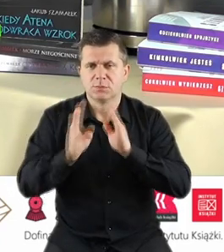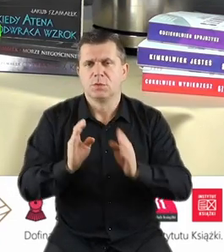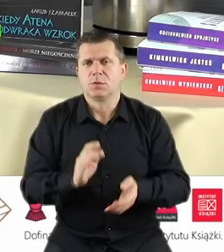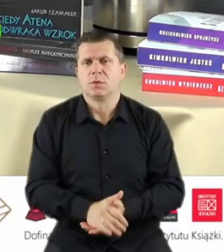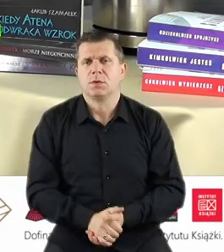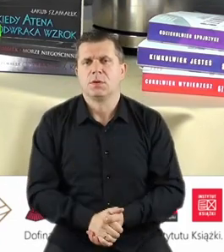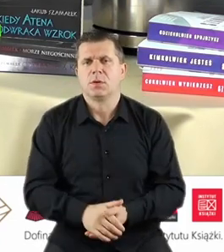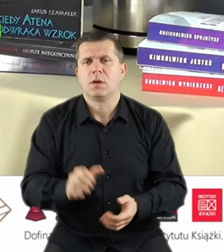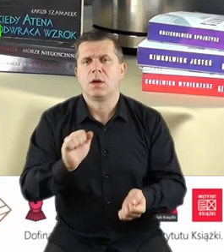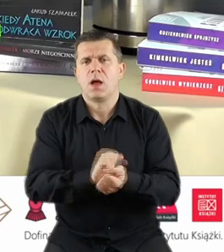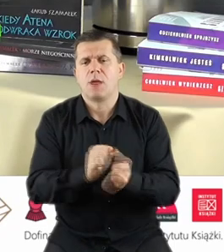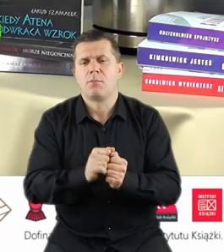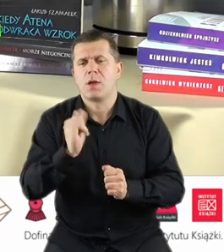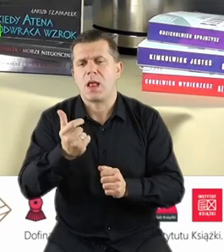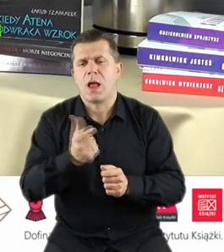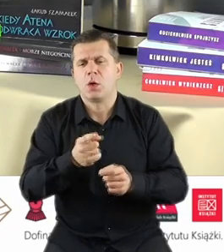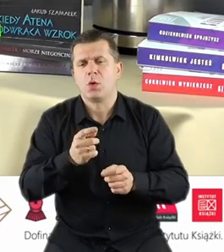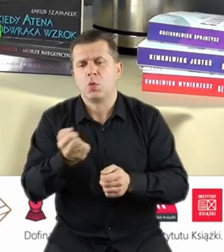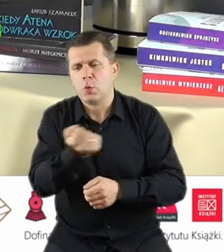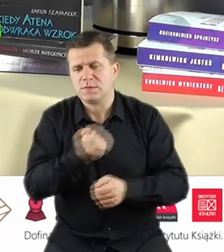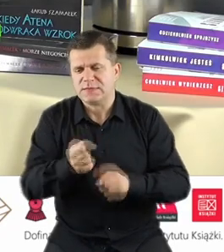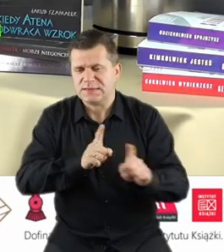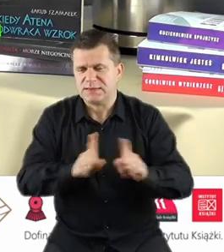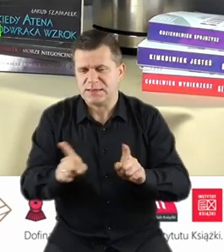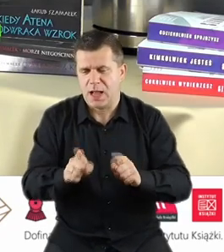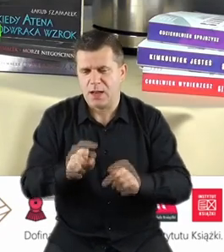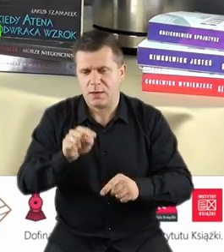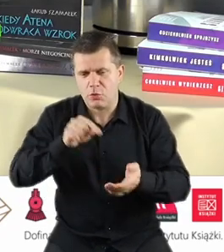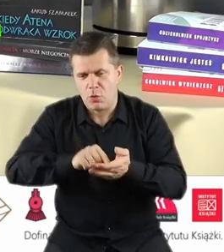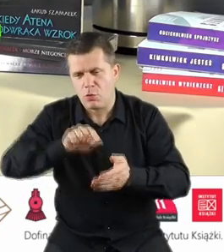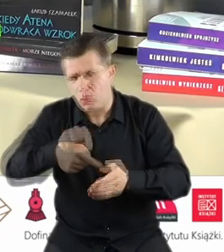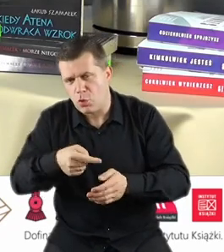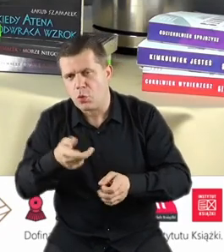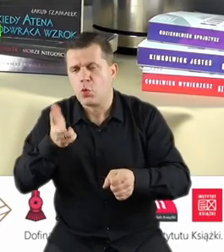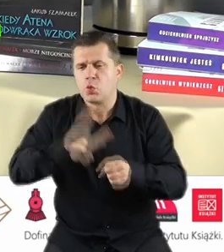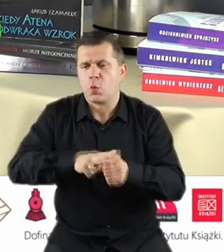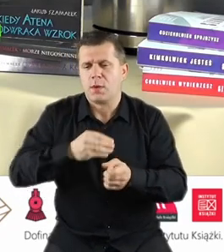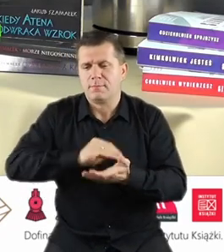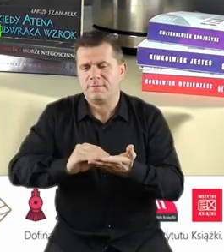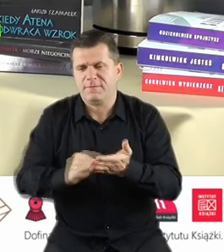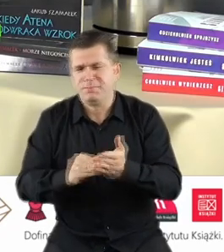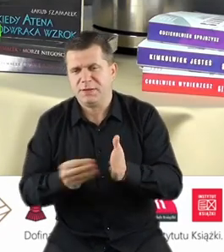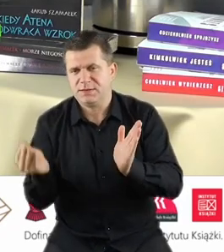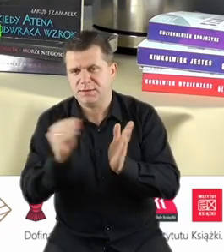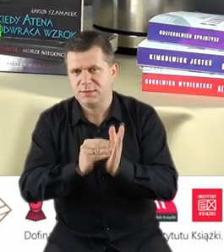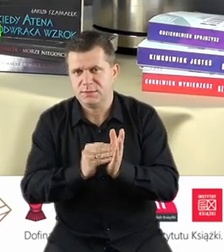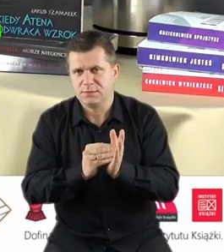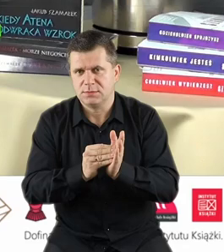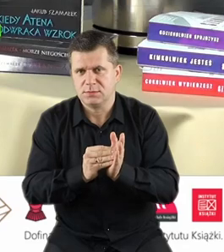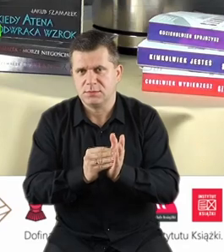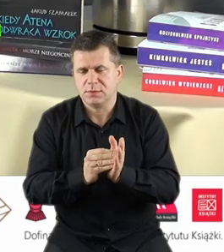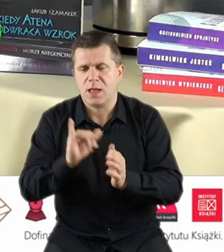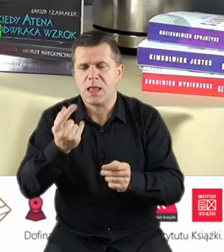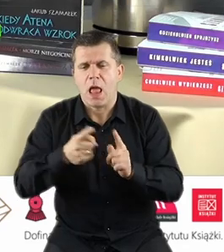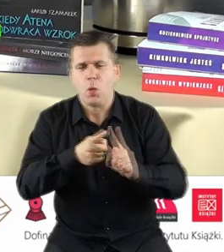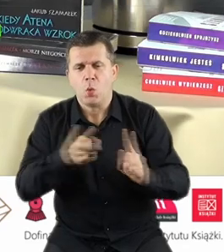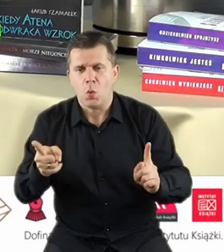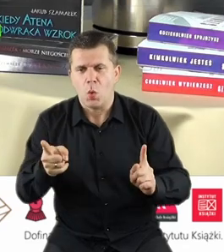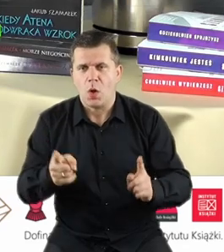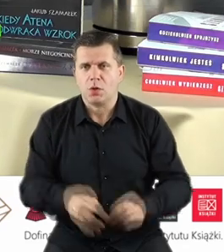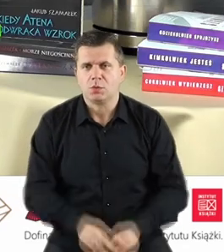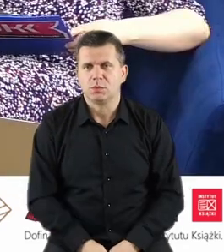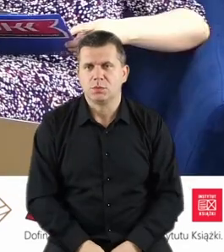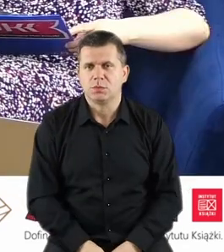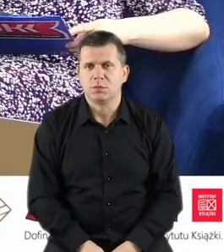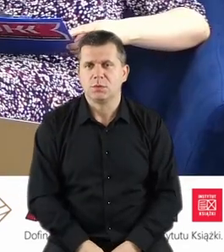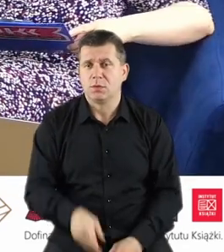jak używamy znaków interpunkcyjnych i czy używamy, o której wrzucamy nasze wpisy, jakie one są średniej długości. To znaczy, że jest i